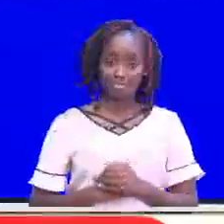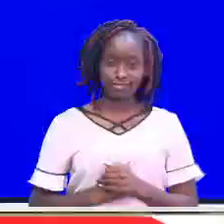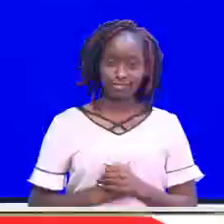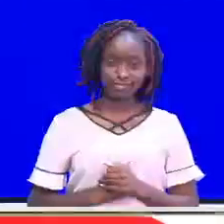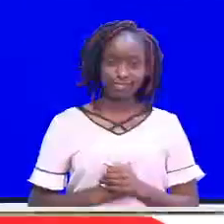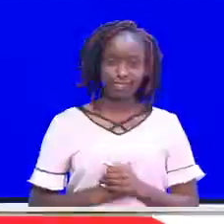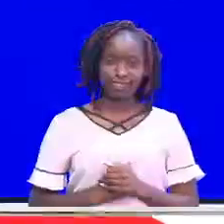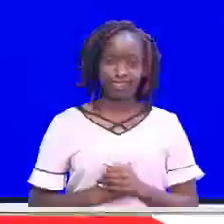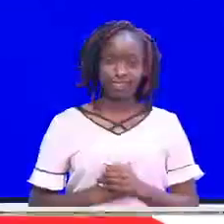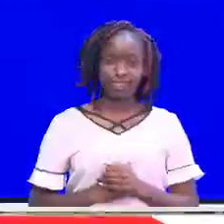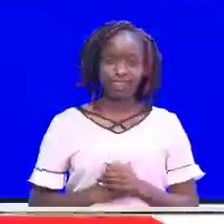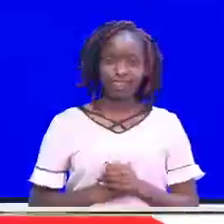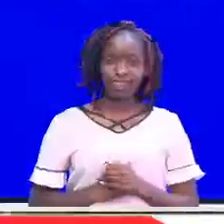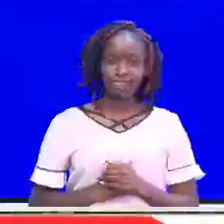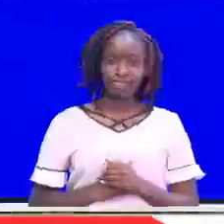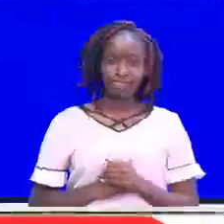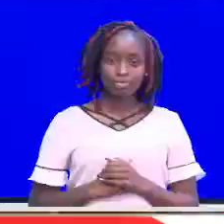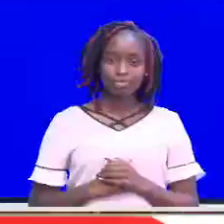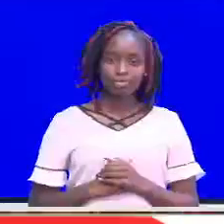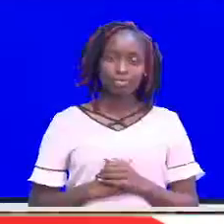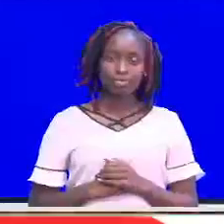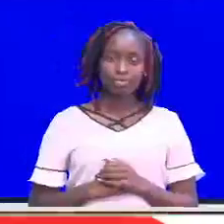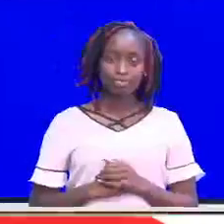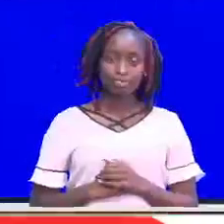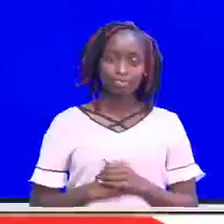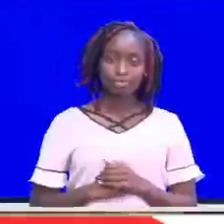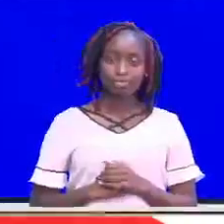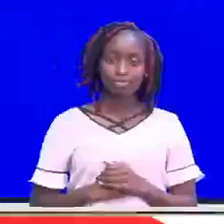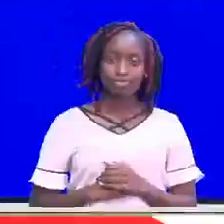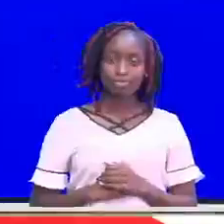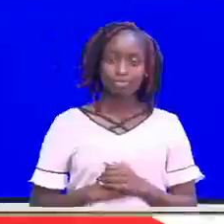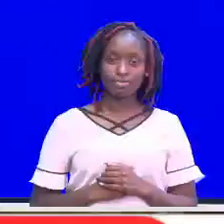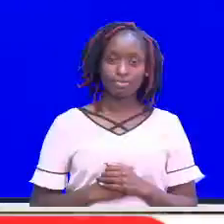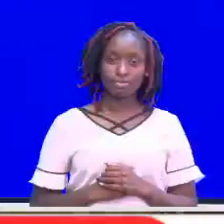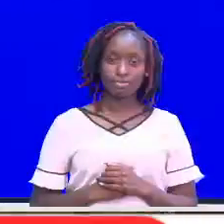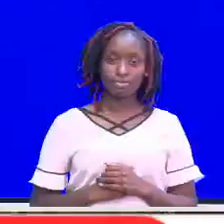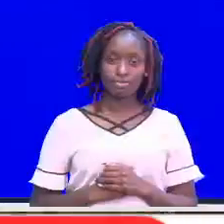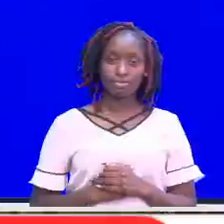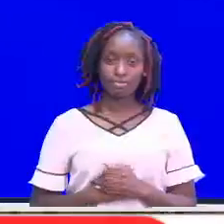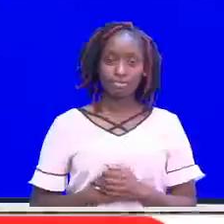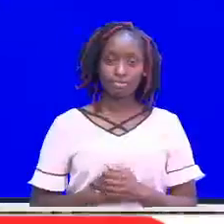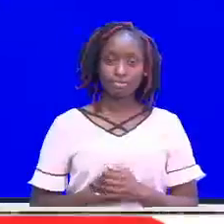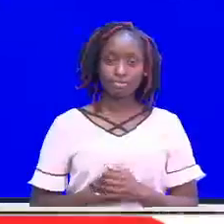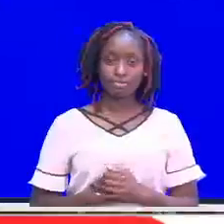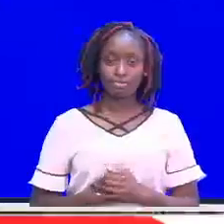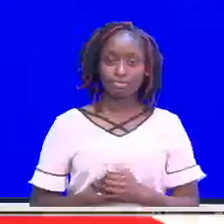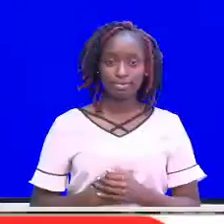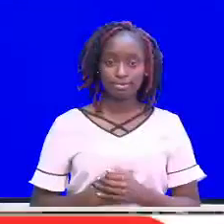Nikiarifia TV 47 kutoka kaunti ya Tharaka Nithi,